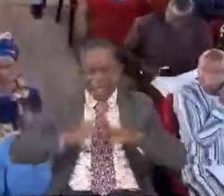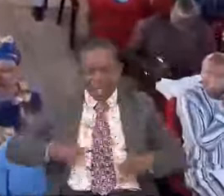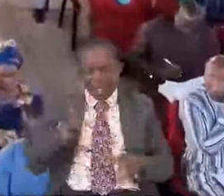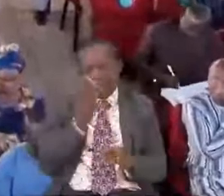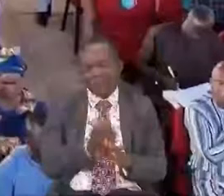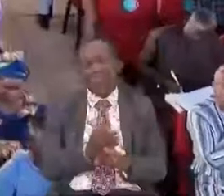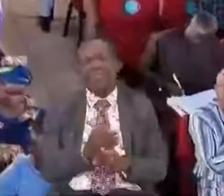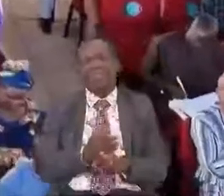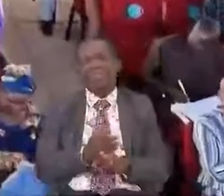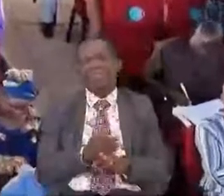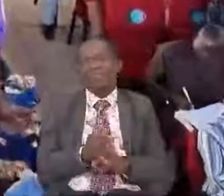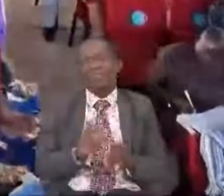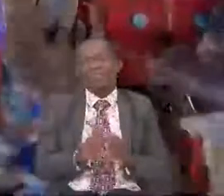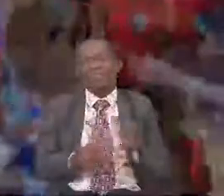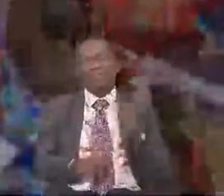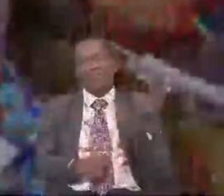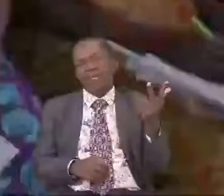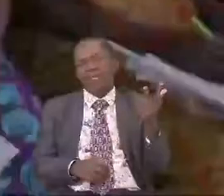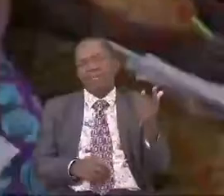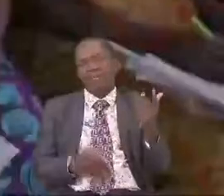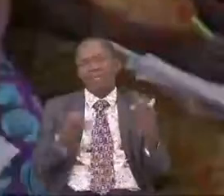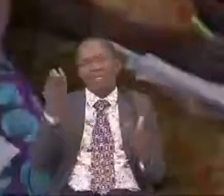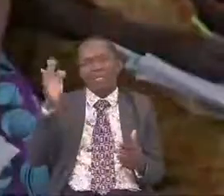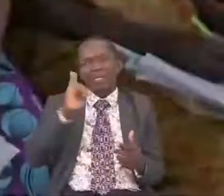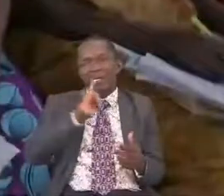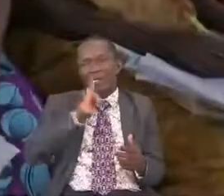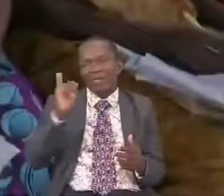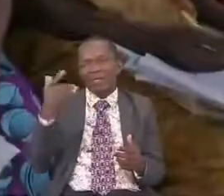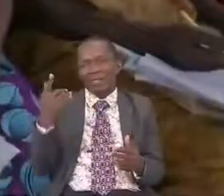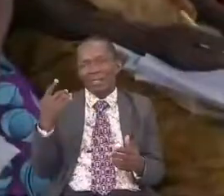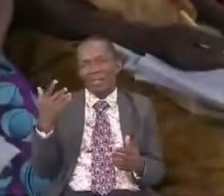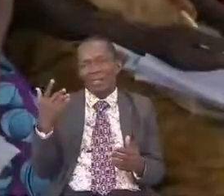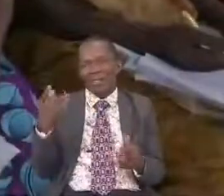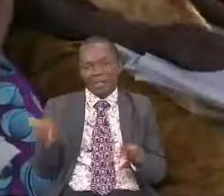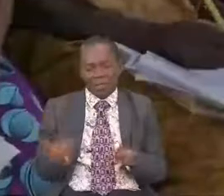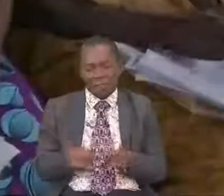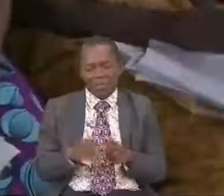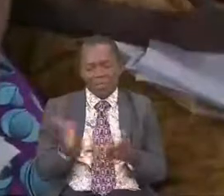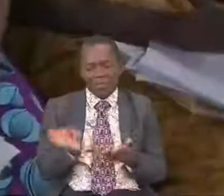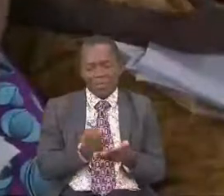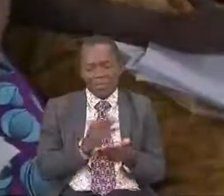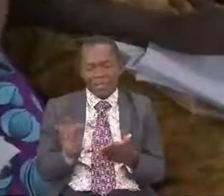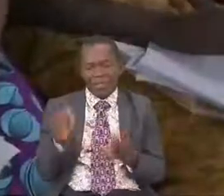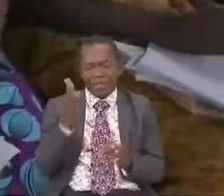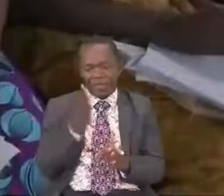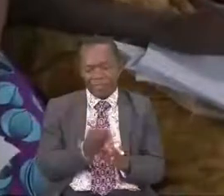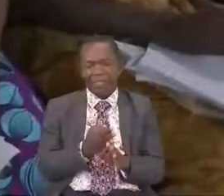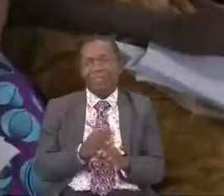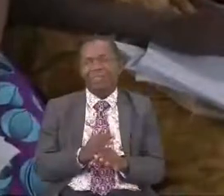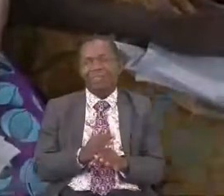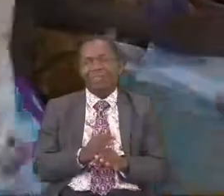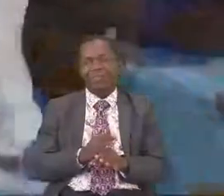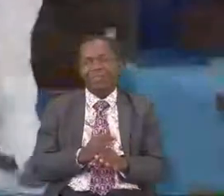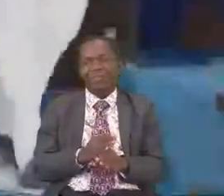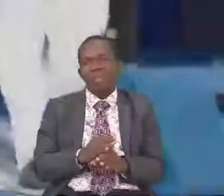Il y a également la foi qui chante. Josaphat sur le champ de bataille. Et le Seigneur a dit, vous avez jeûné.